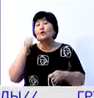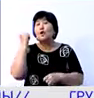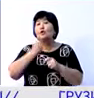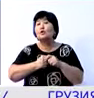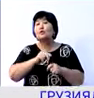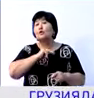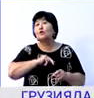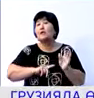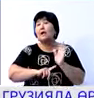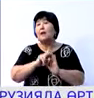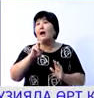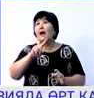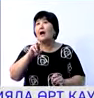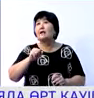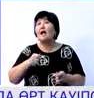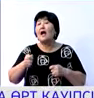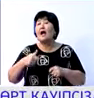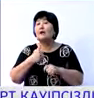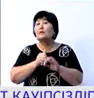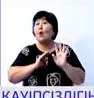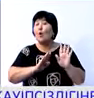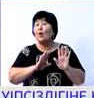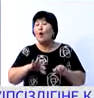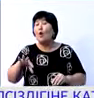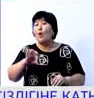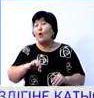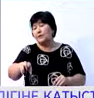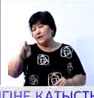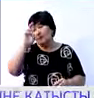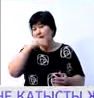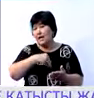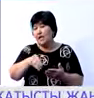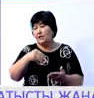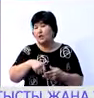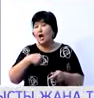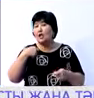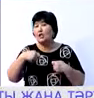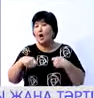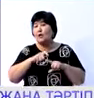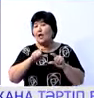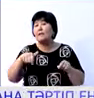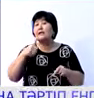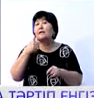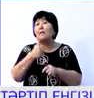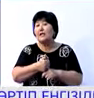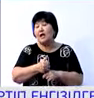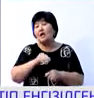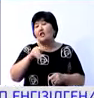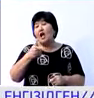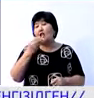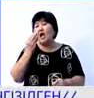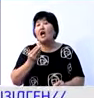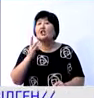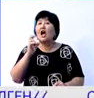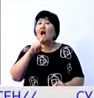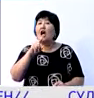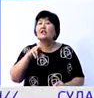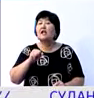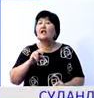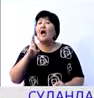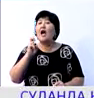ретінде бастаған Қазалы ауданы әкімінің орынбасары, облыстық мемлекеттік сатып алу және сауда басқармасының басшысы, Жалағаш және Қазалы